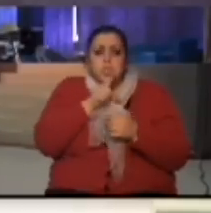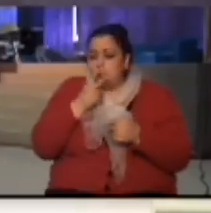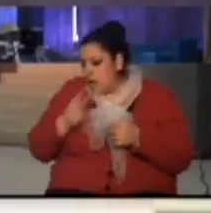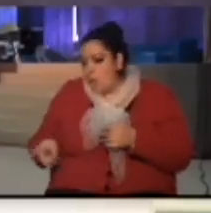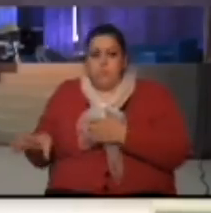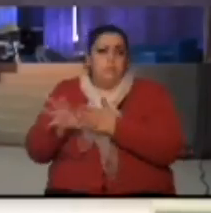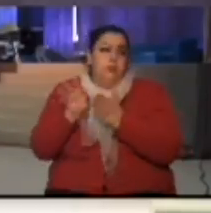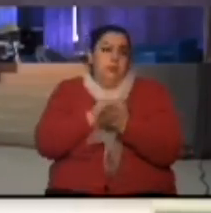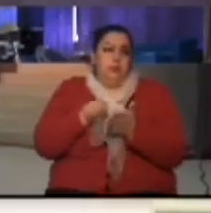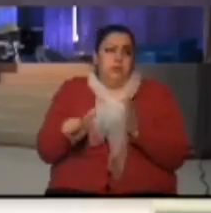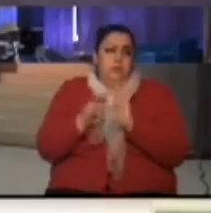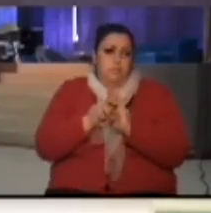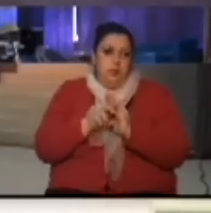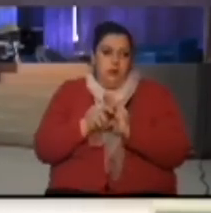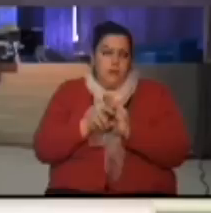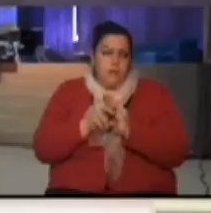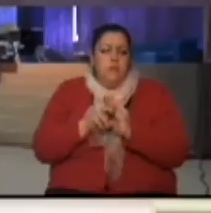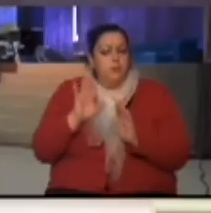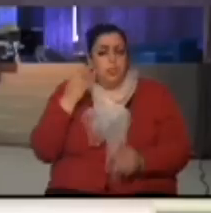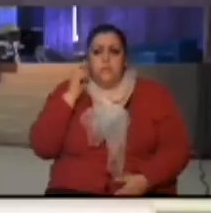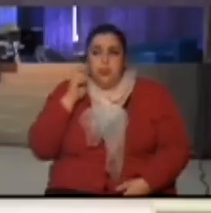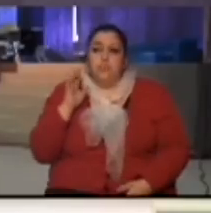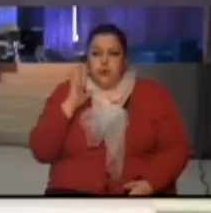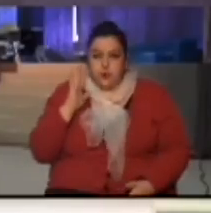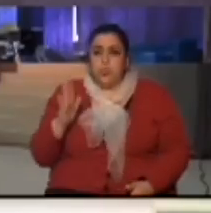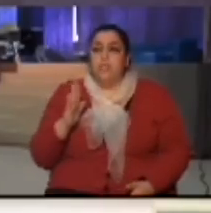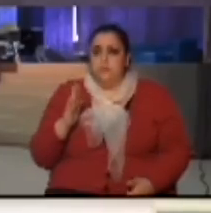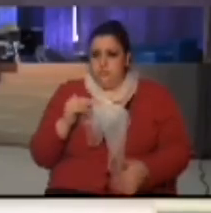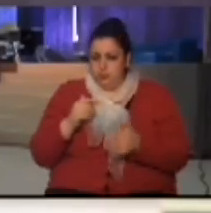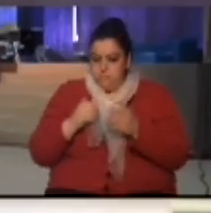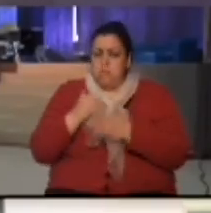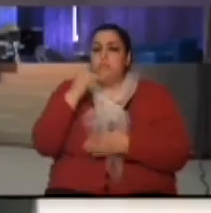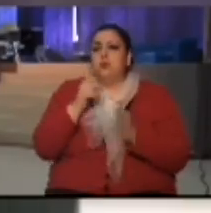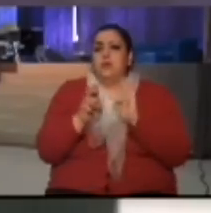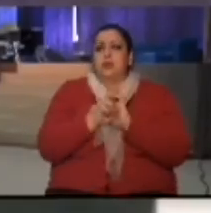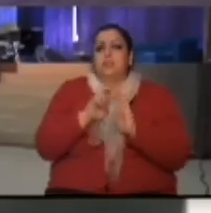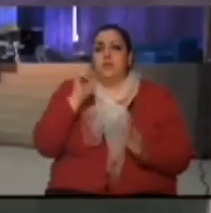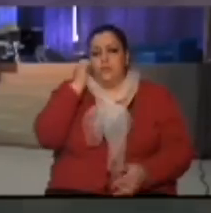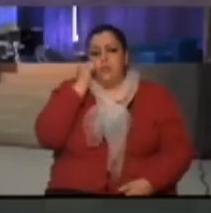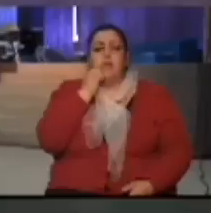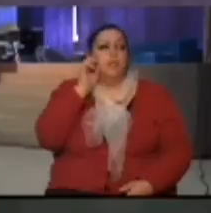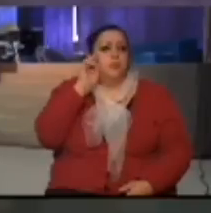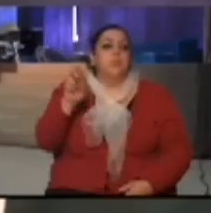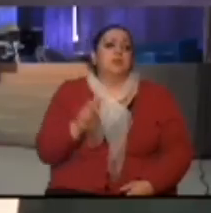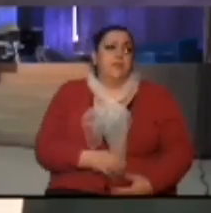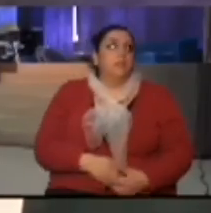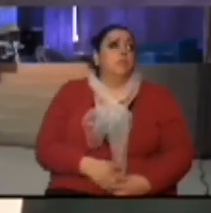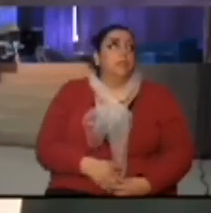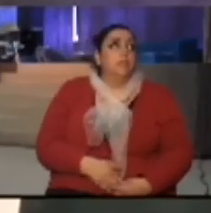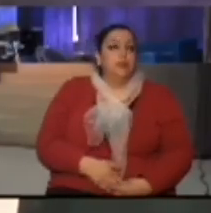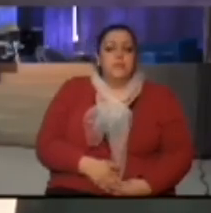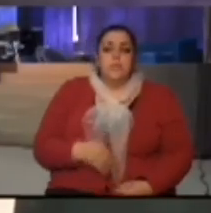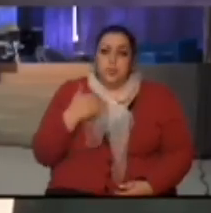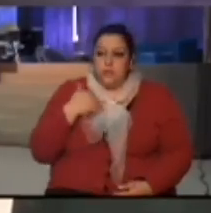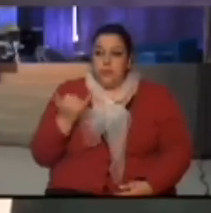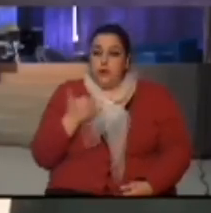եկեղեցին է, բայց ես ասում շատ բարձր եկեղեցի է, ամեն։ Ձեր թույլտվությամբ, իհարկե, ձեր թույլտվությամբ